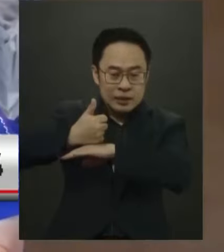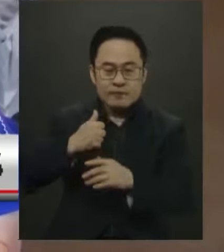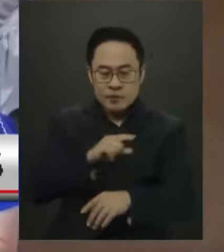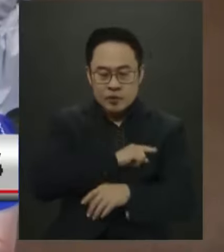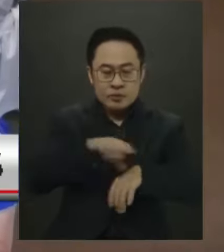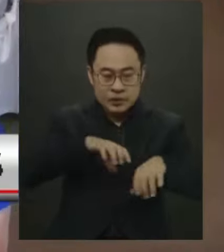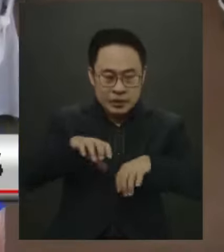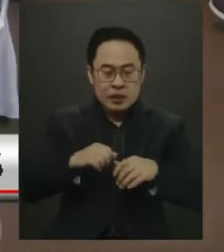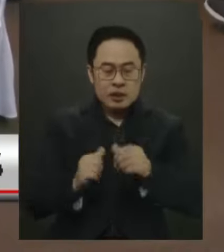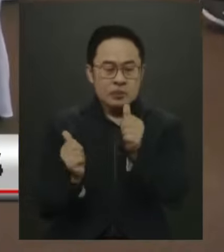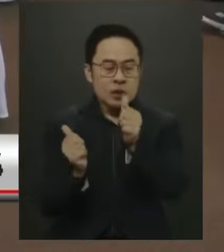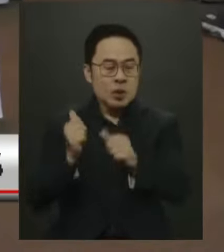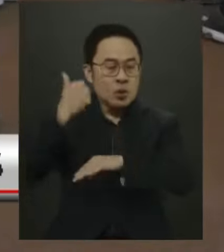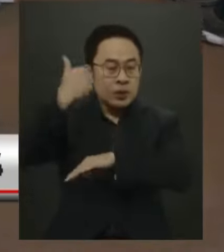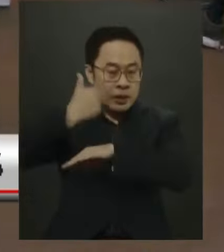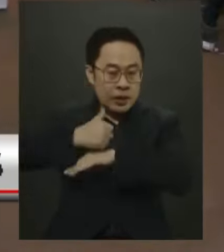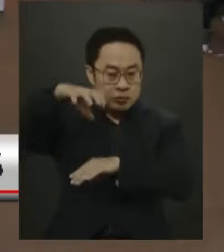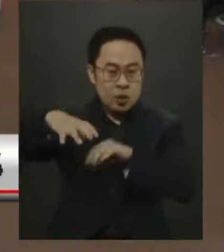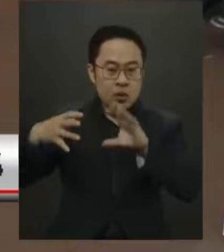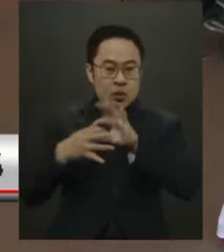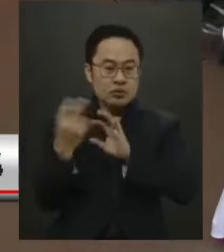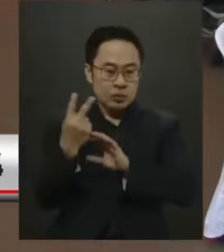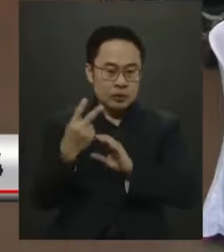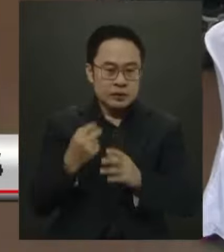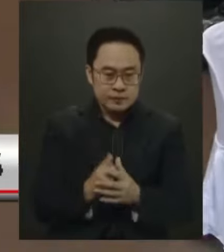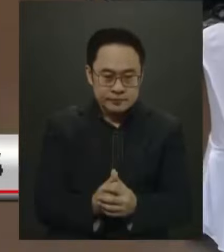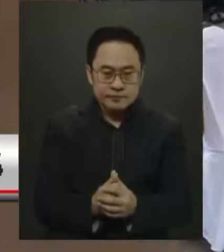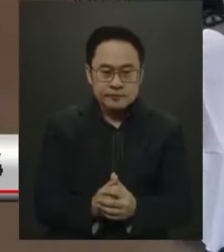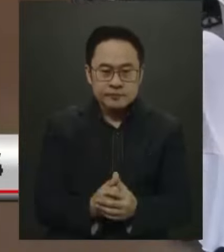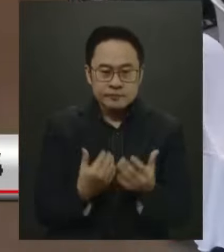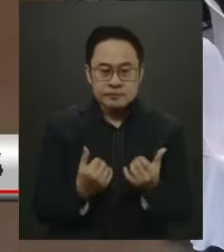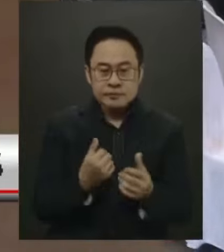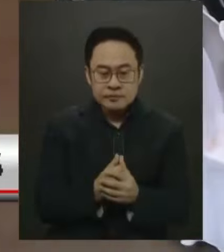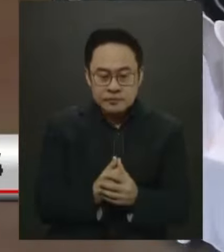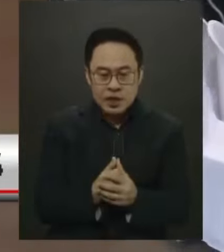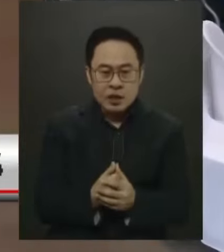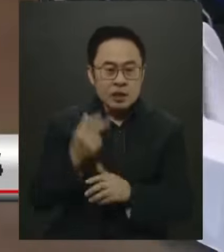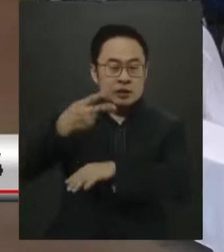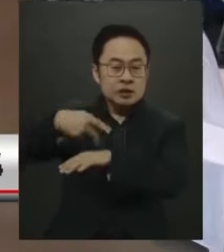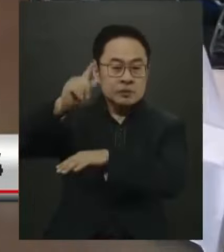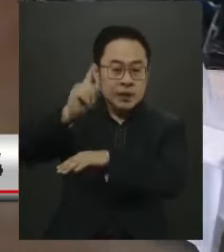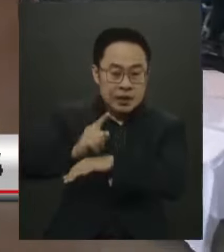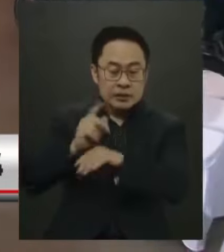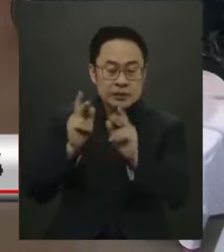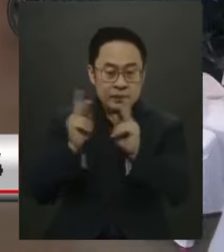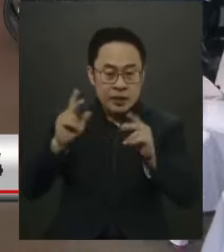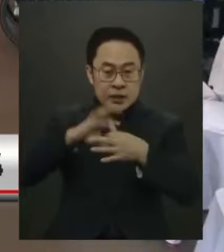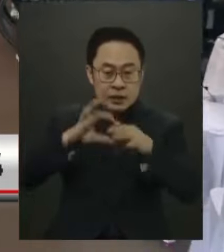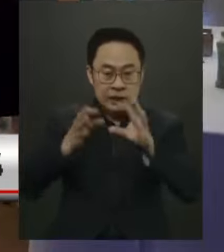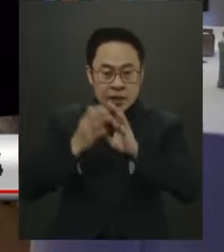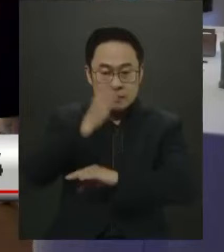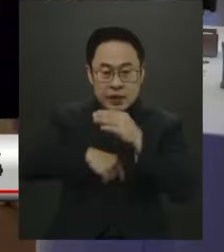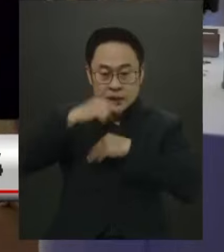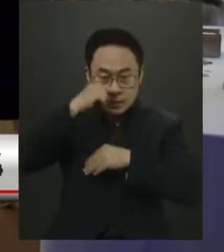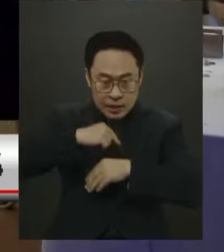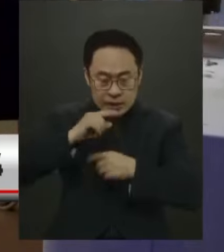ร.ก้องศักดิ์ยอดมณีผู้ว่าการการกีฬาแห่งประเทศไทยและนายนายนพพิรมภักดีประธานคณะกรรมการพาราลิมปิกแห่ง